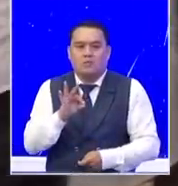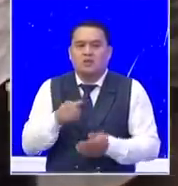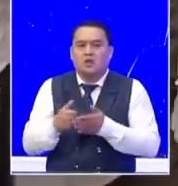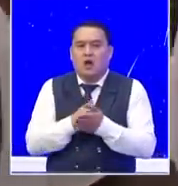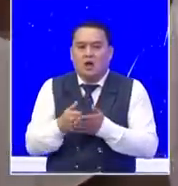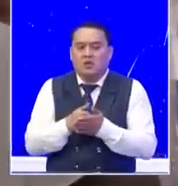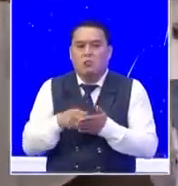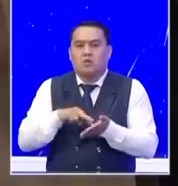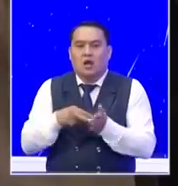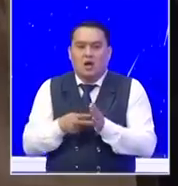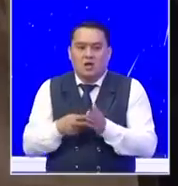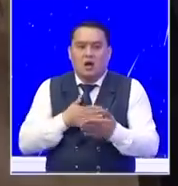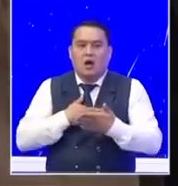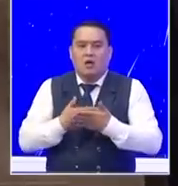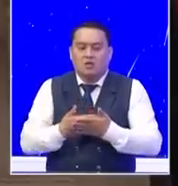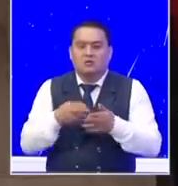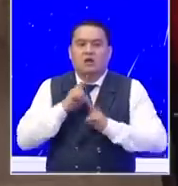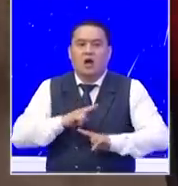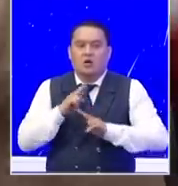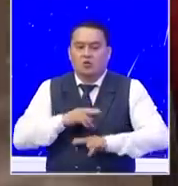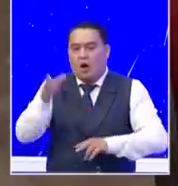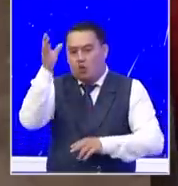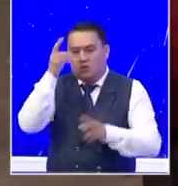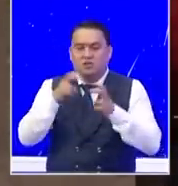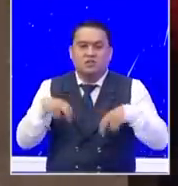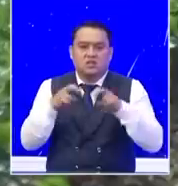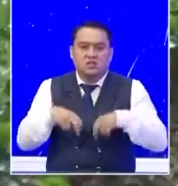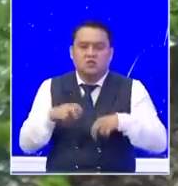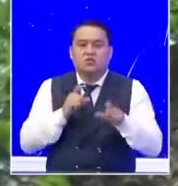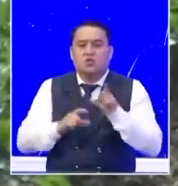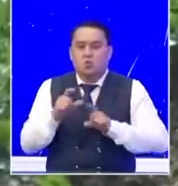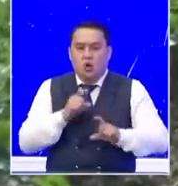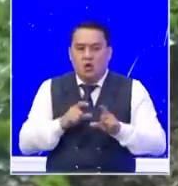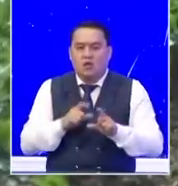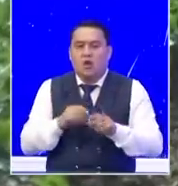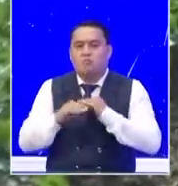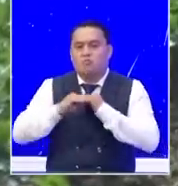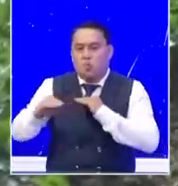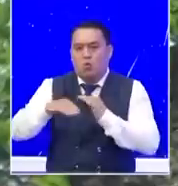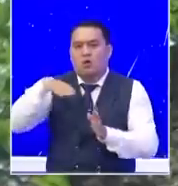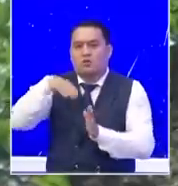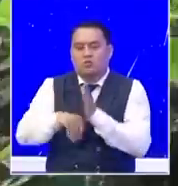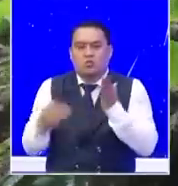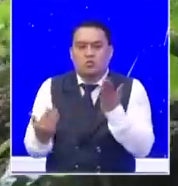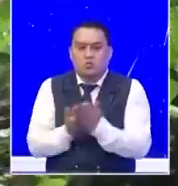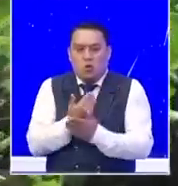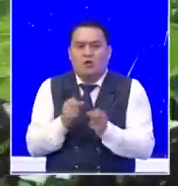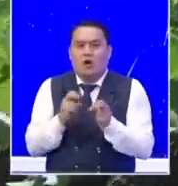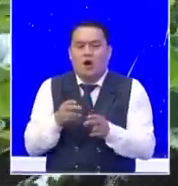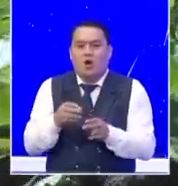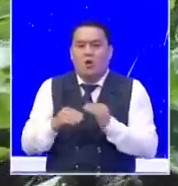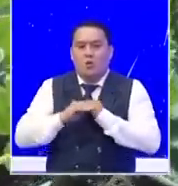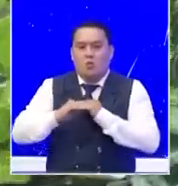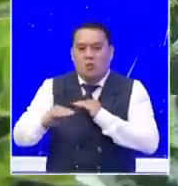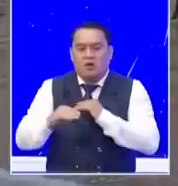достижения заданной планки ведется активное сотрудничество с научно-исследовательскими институтами. На полях внедряются инновации, такие как умный полив